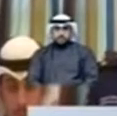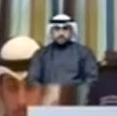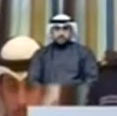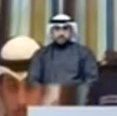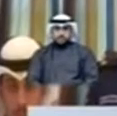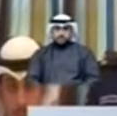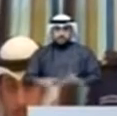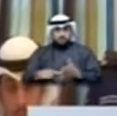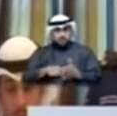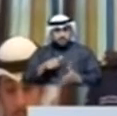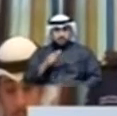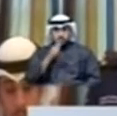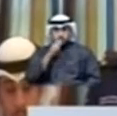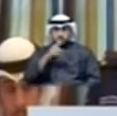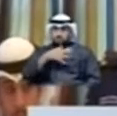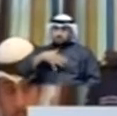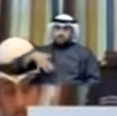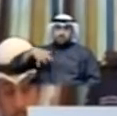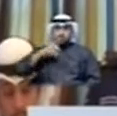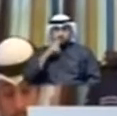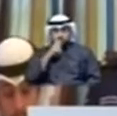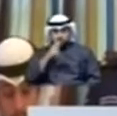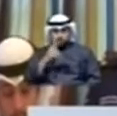في البداية أخواتي وإخواني،